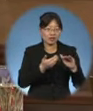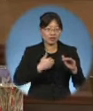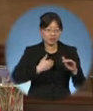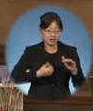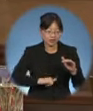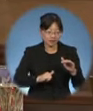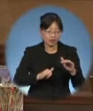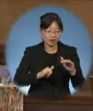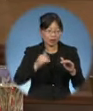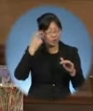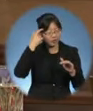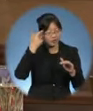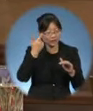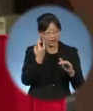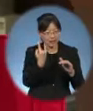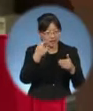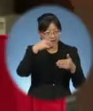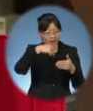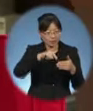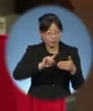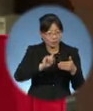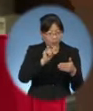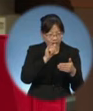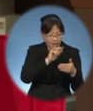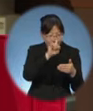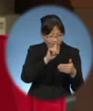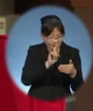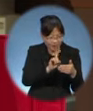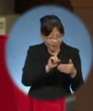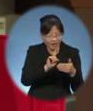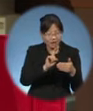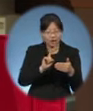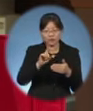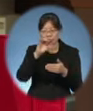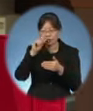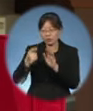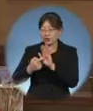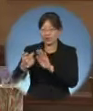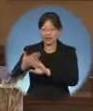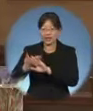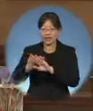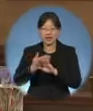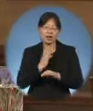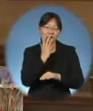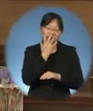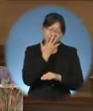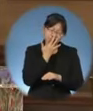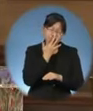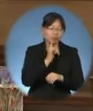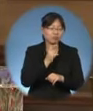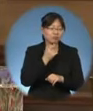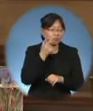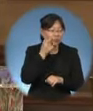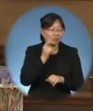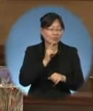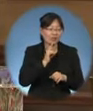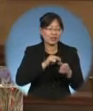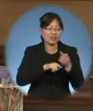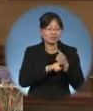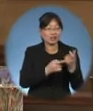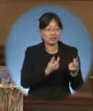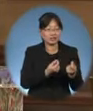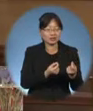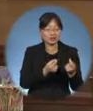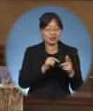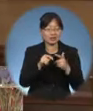머릿속에 도대체 뭐가 들었나. 네. 그 말은 좋은 표현은 아니죠. 사실. 도무지 이해를 못하겠다는 네. 뜻이거든요. 그렇죠.